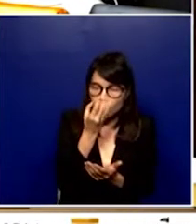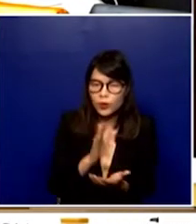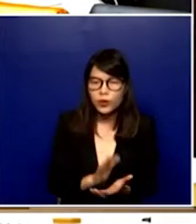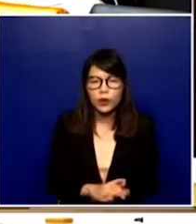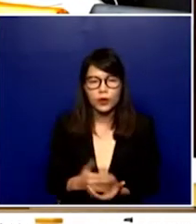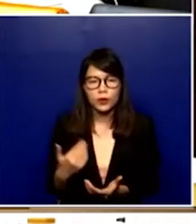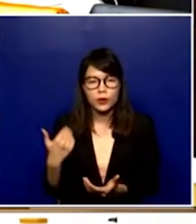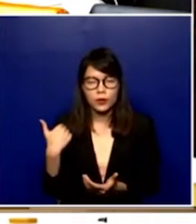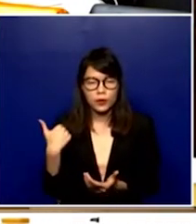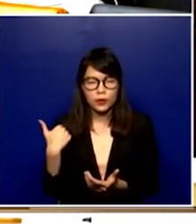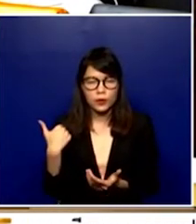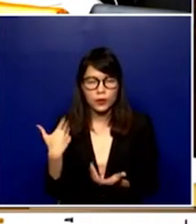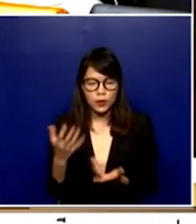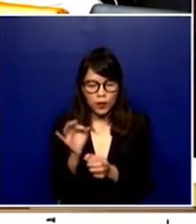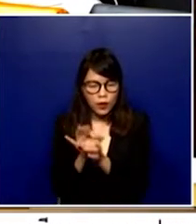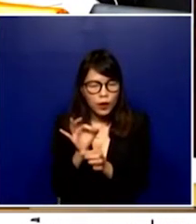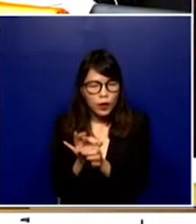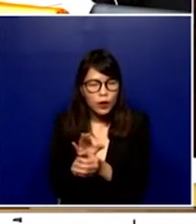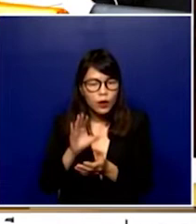ะหกรออมสัพ quantity